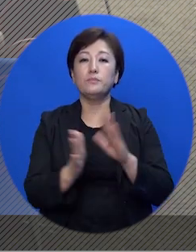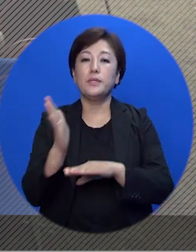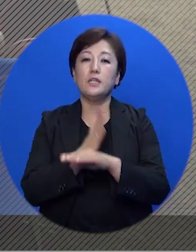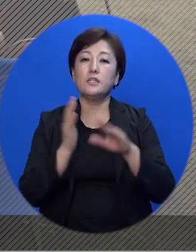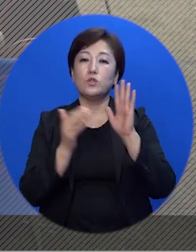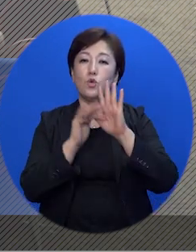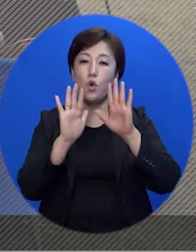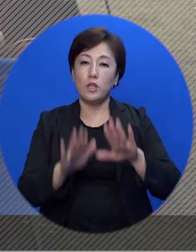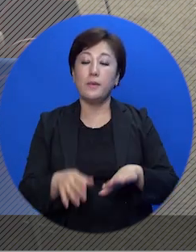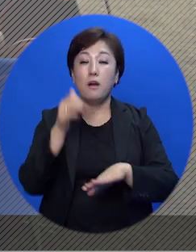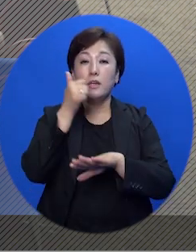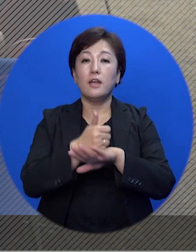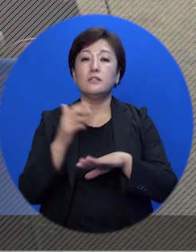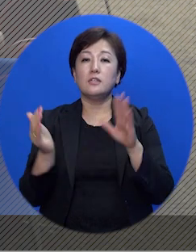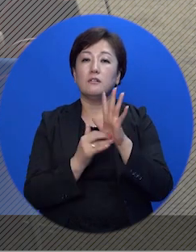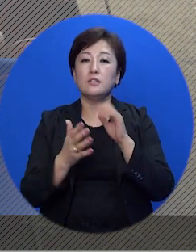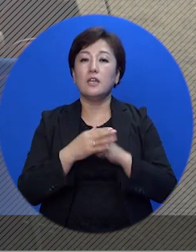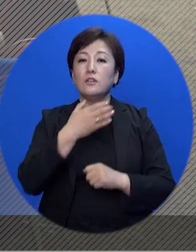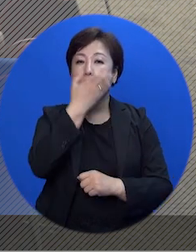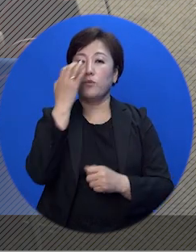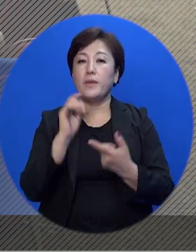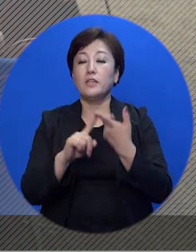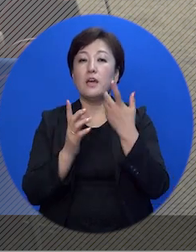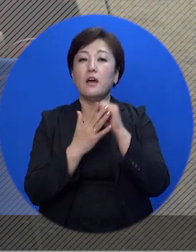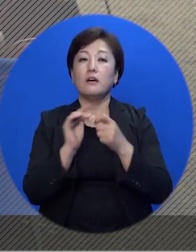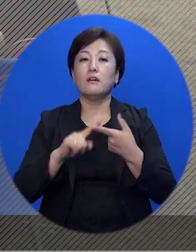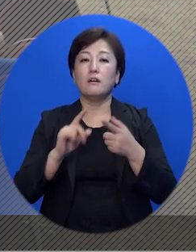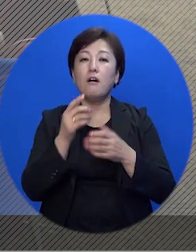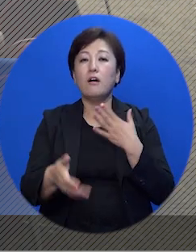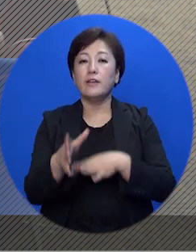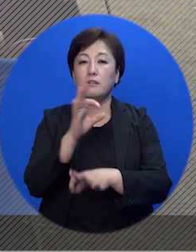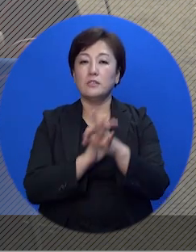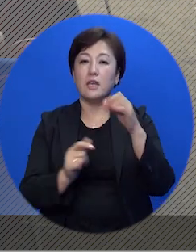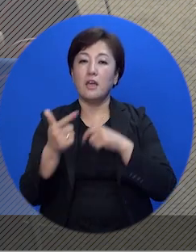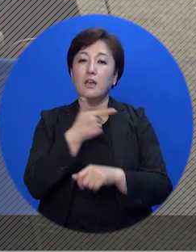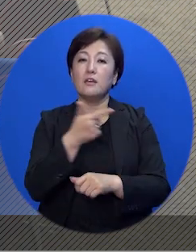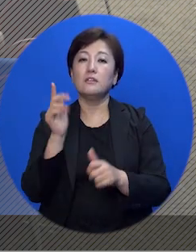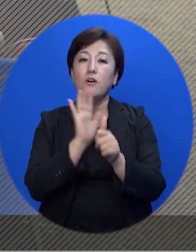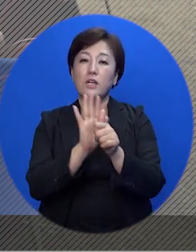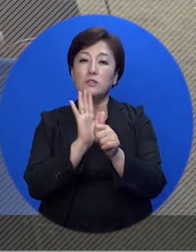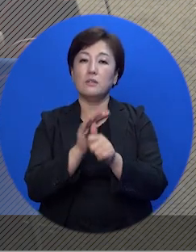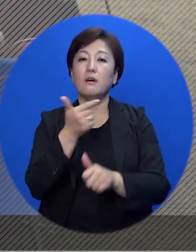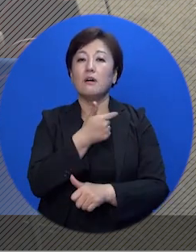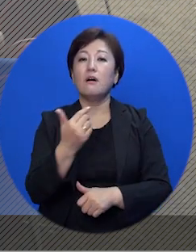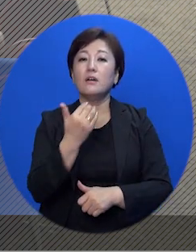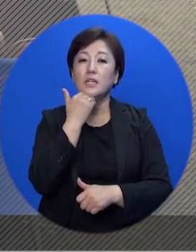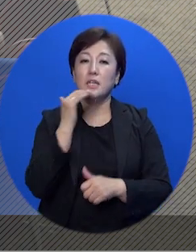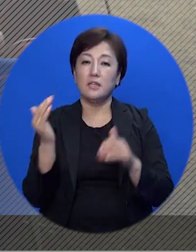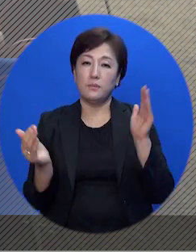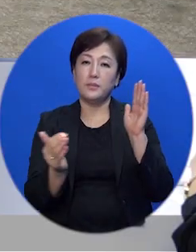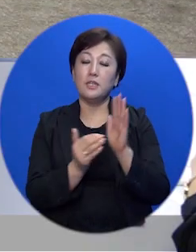이번에 수립된 태화강 비전 프로젝트가 지역 경제에 활력을 불어넣을 것으로 기대됩니다.